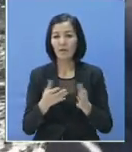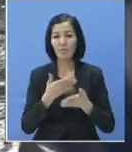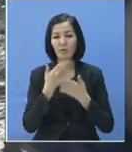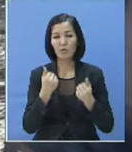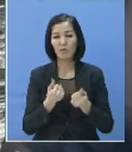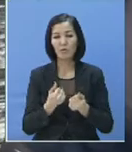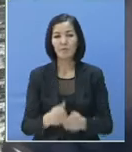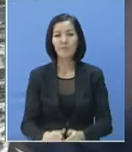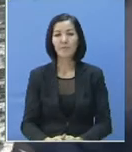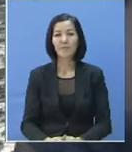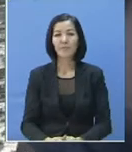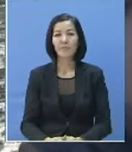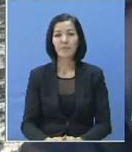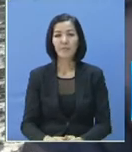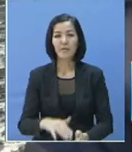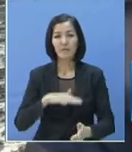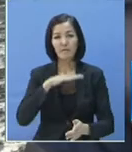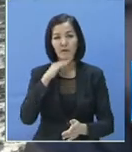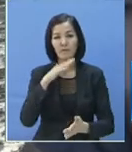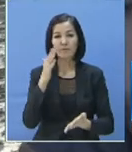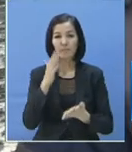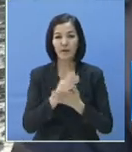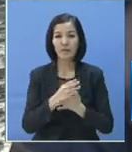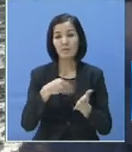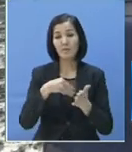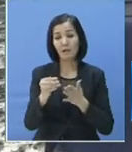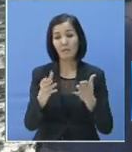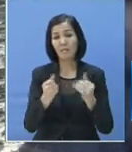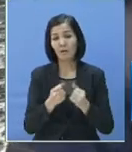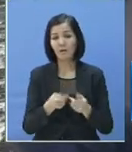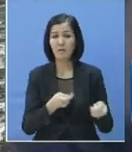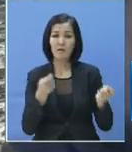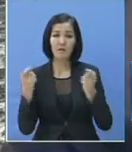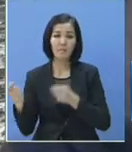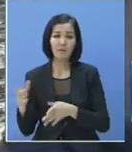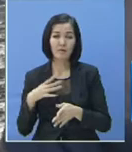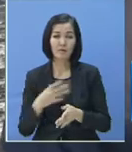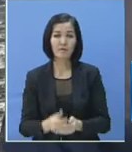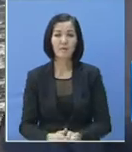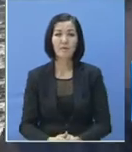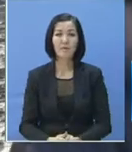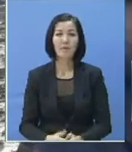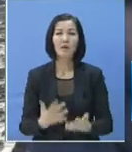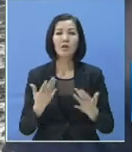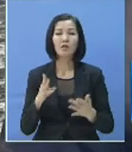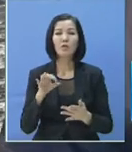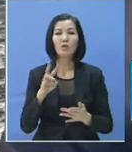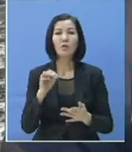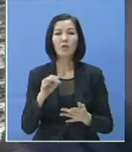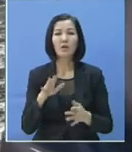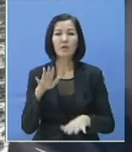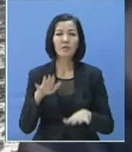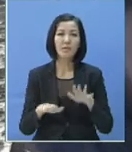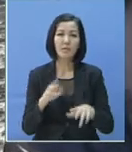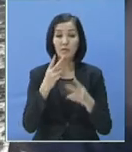тапшылық жоқ. Құдайға шүкір келдік, бастық. Міне көмірімді басып алдым. Білмеймін, қазір таразға